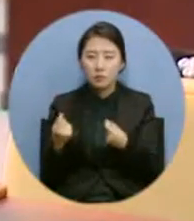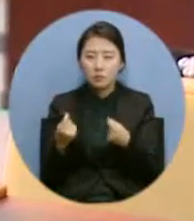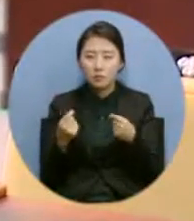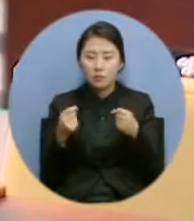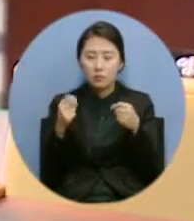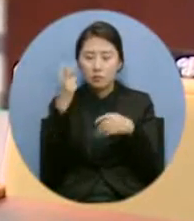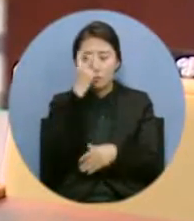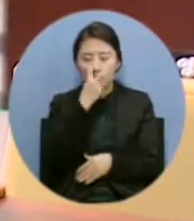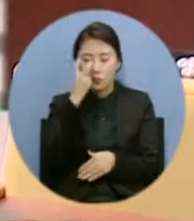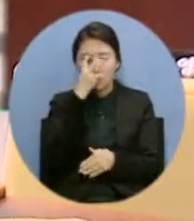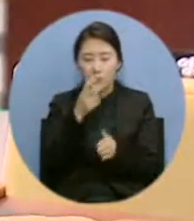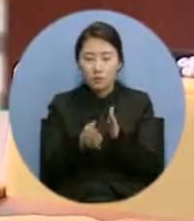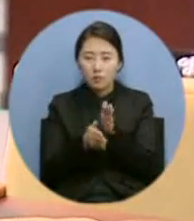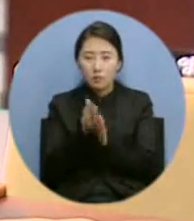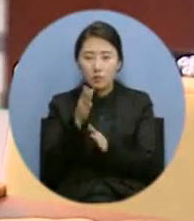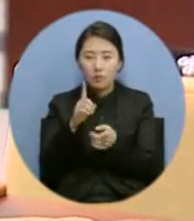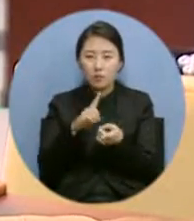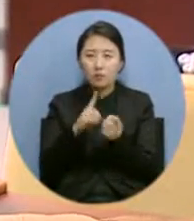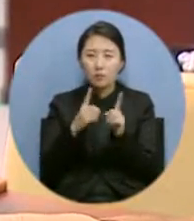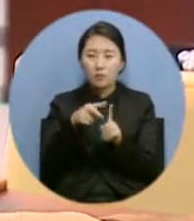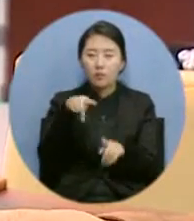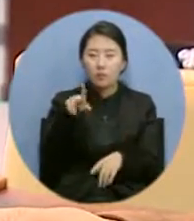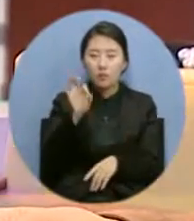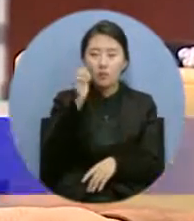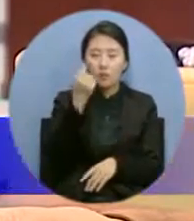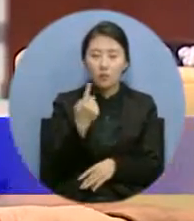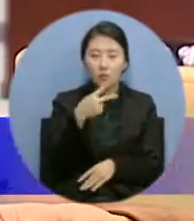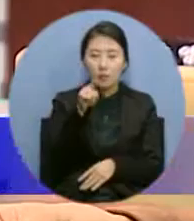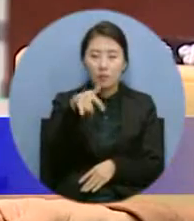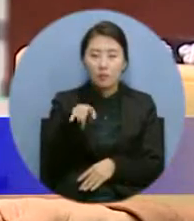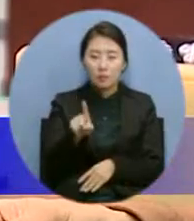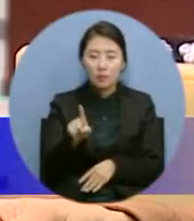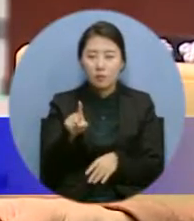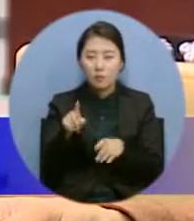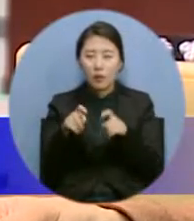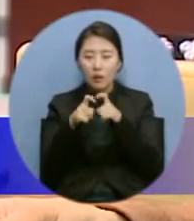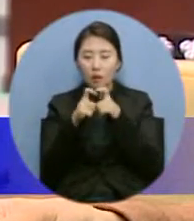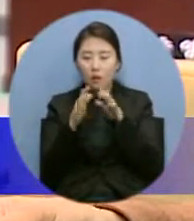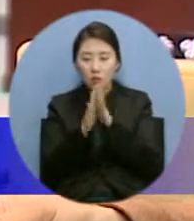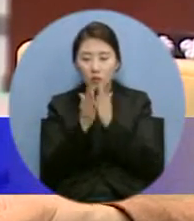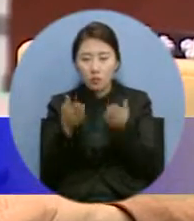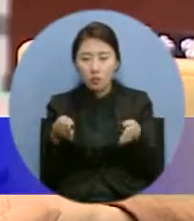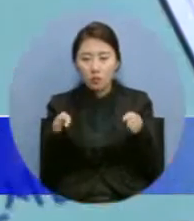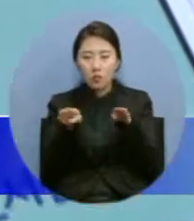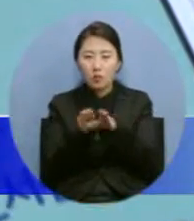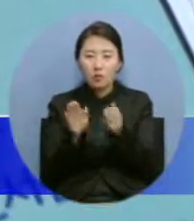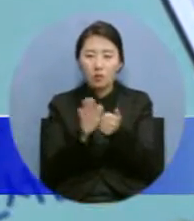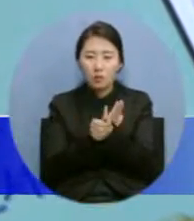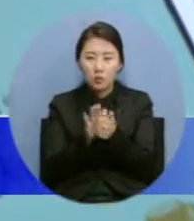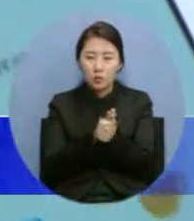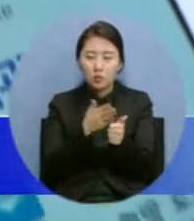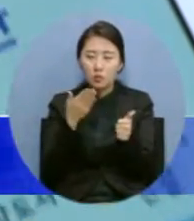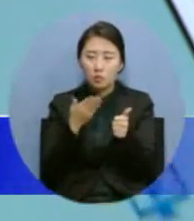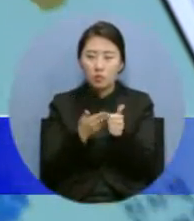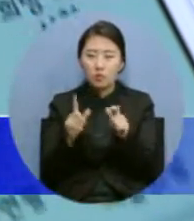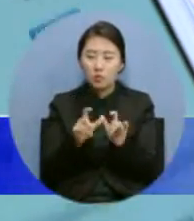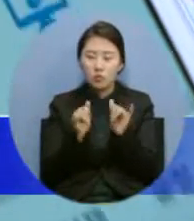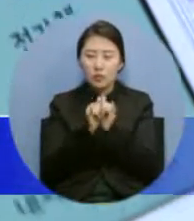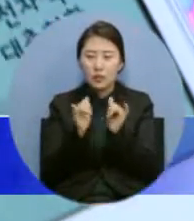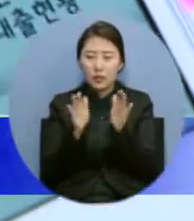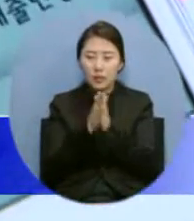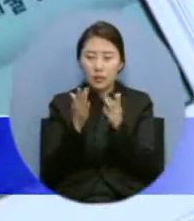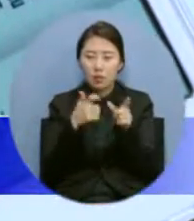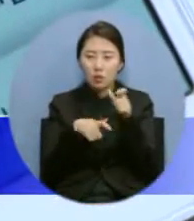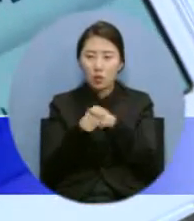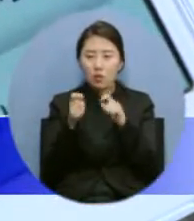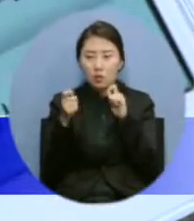구축, 그리고 상호 대차 서비스라고 지금 네. 구립도서관끼리는 그 대차 서비스가 좀 되고 있는데요. 우리 주민들이 책을 조금